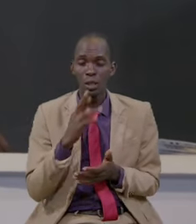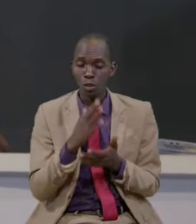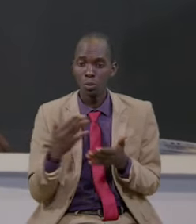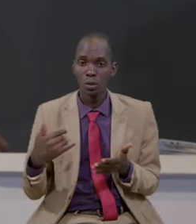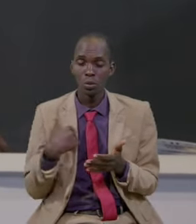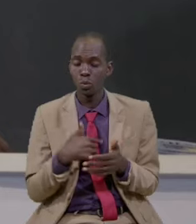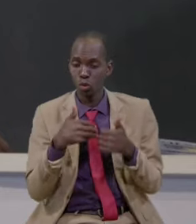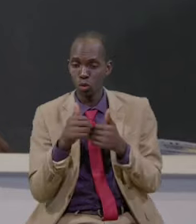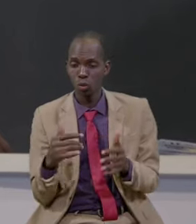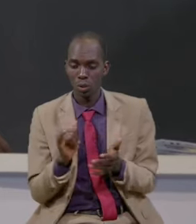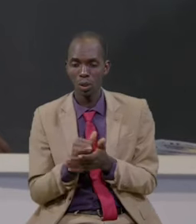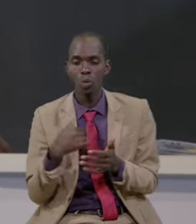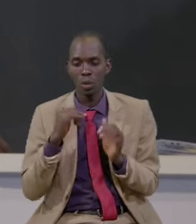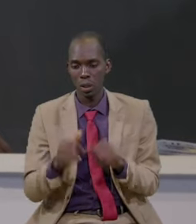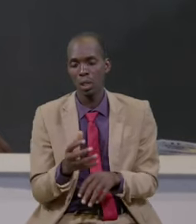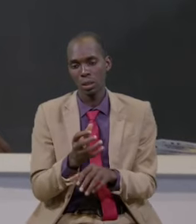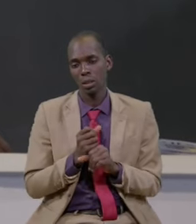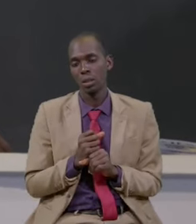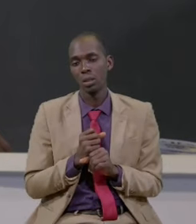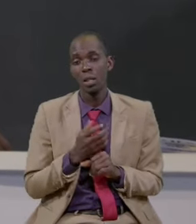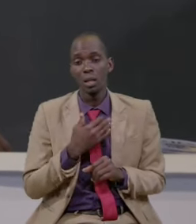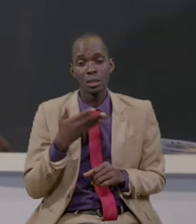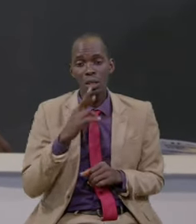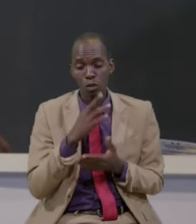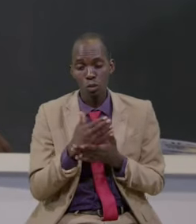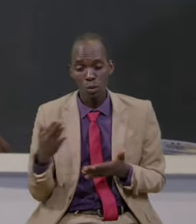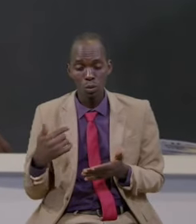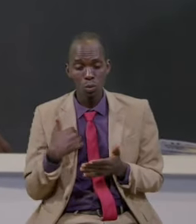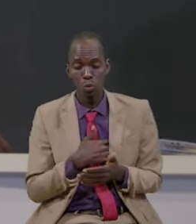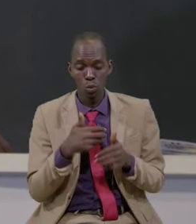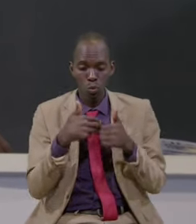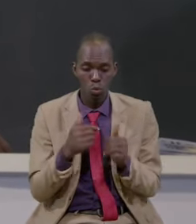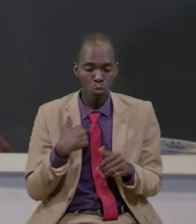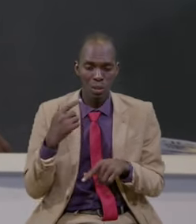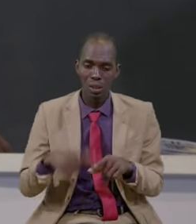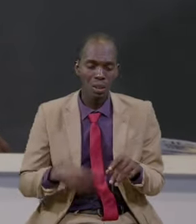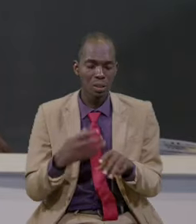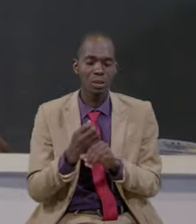Mais il y a d'autres choses que nous perdons, nous ne pouvons pas retrouver. Samson, il n'a pas pu récupérer ses yeux.